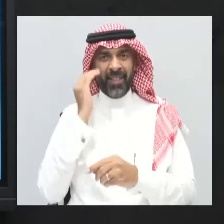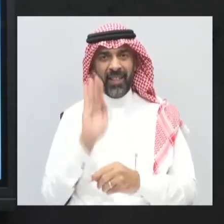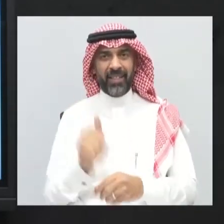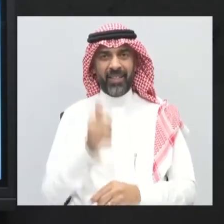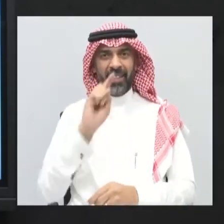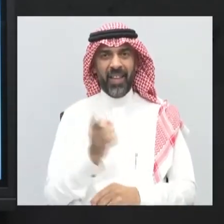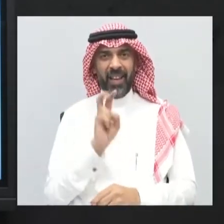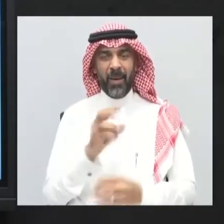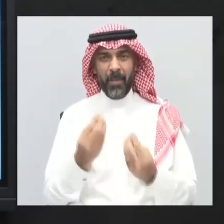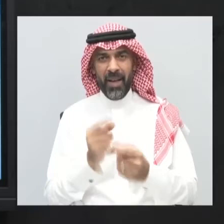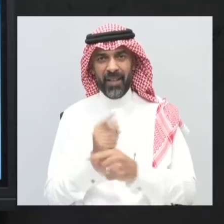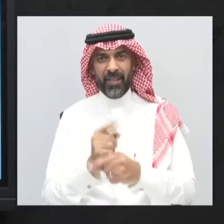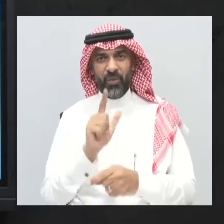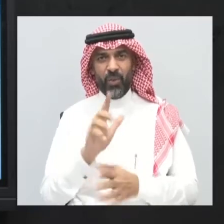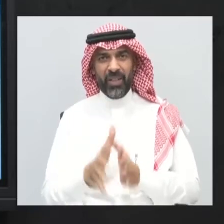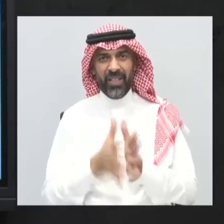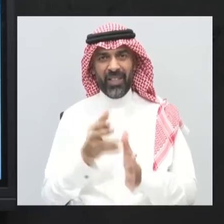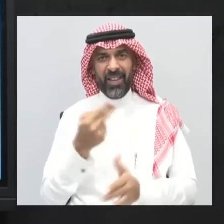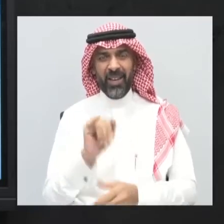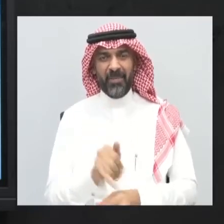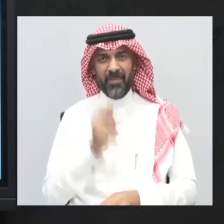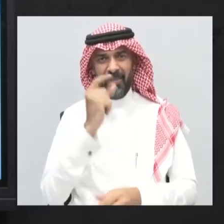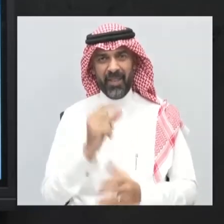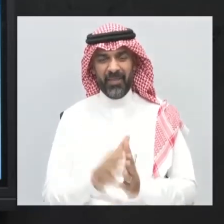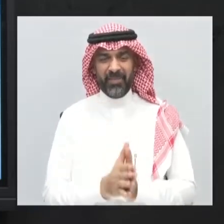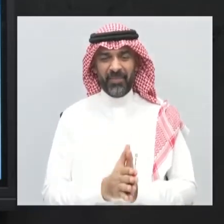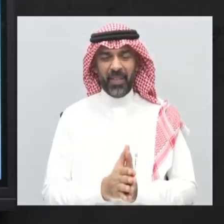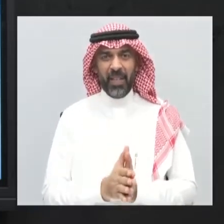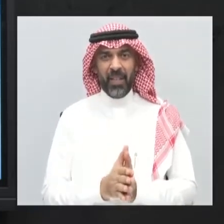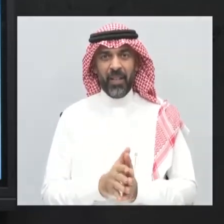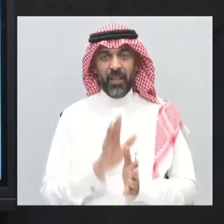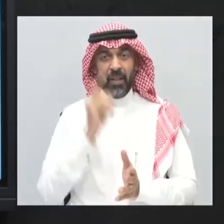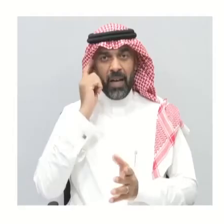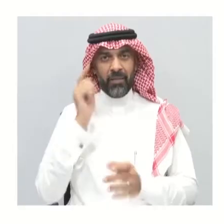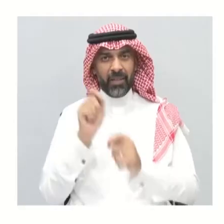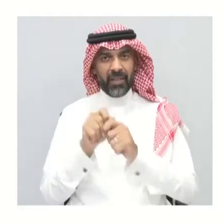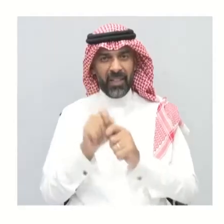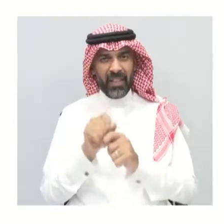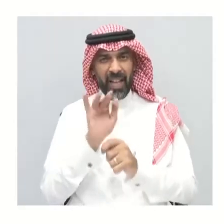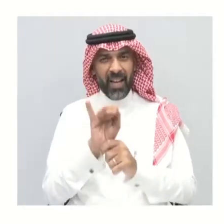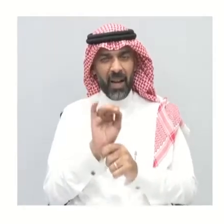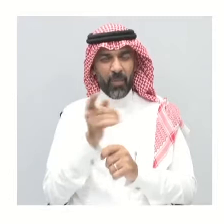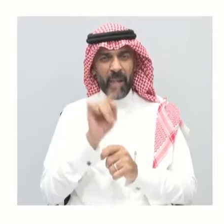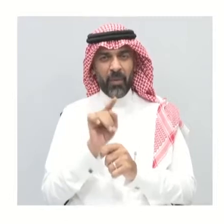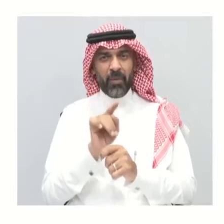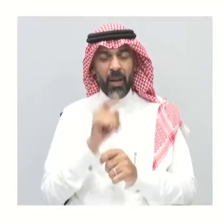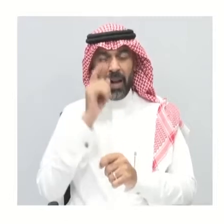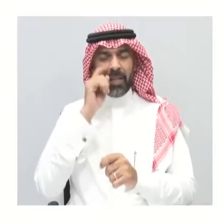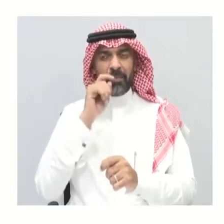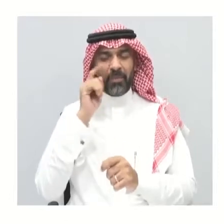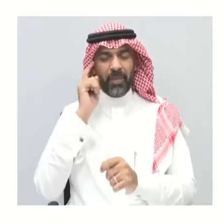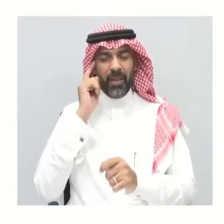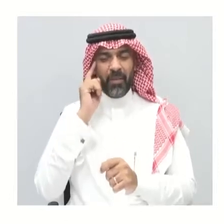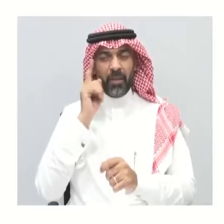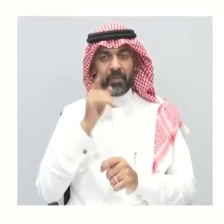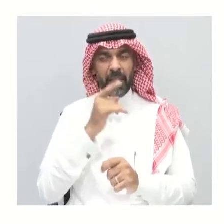الأستاذ عماد الذويب. As always, it's a pleasure. So, let's remember our classroom agreements. Please remember to